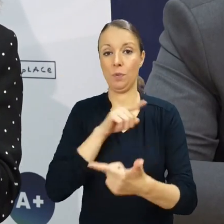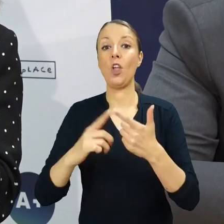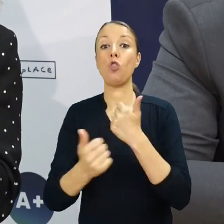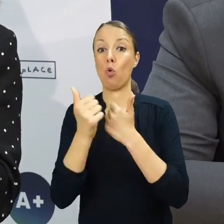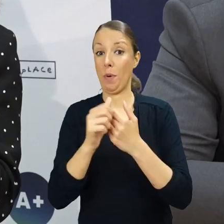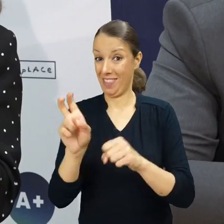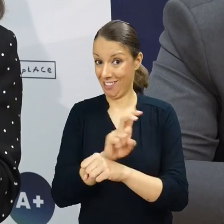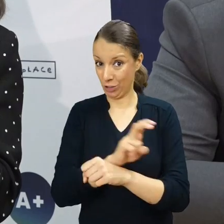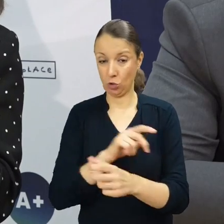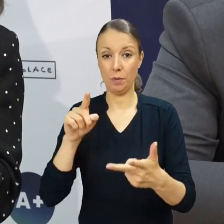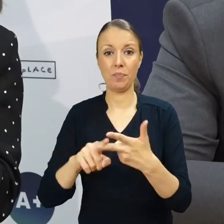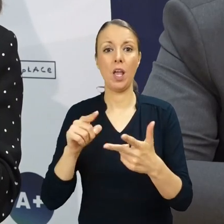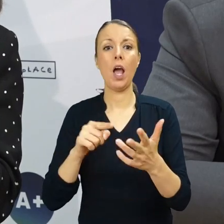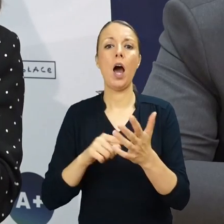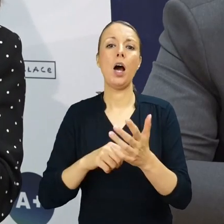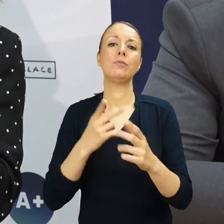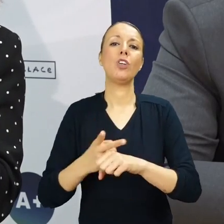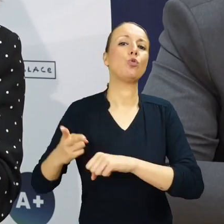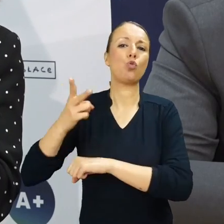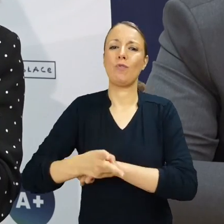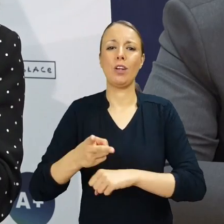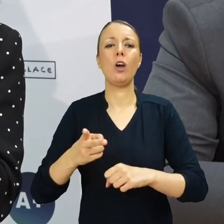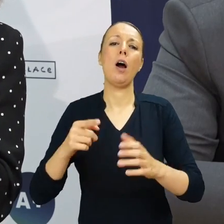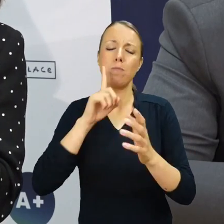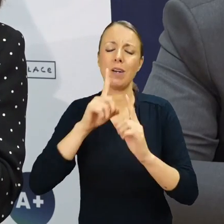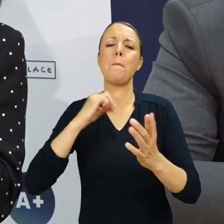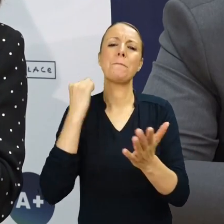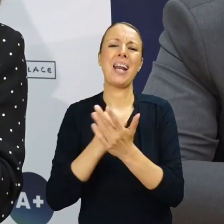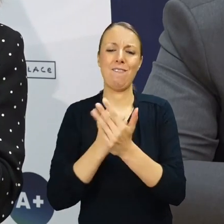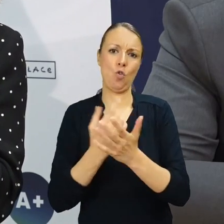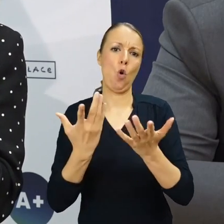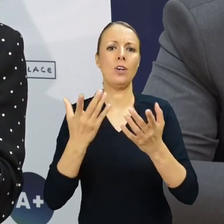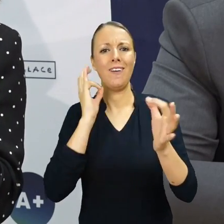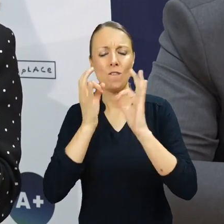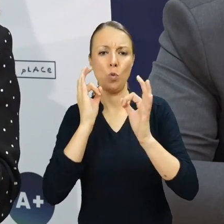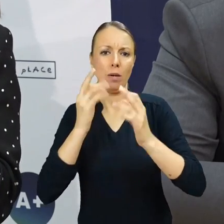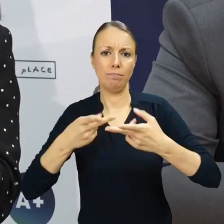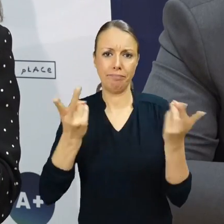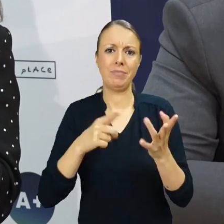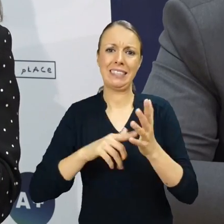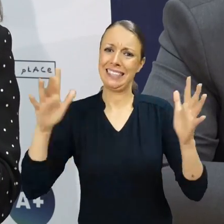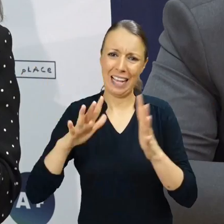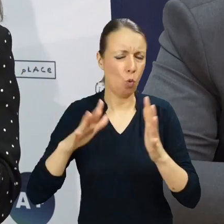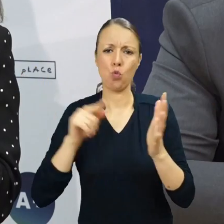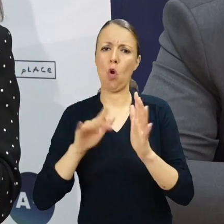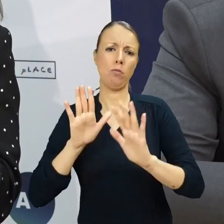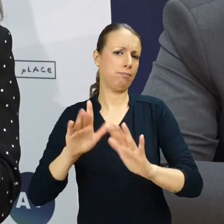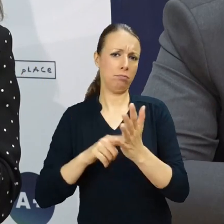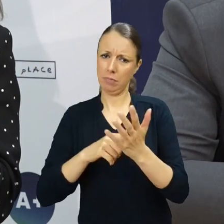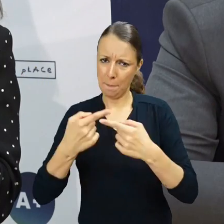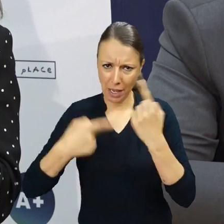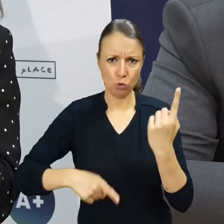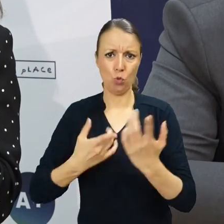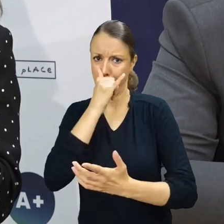nadużywanie dostępu do informacji publicznej czy nadużywanie prawa do informacji. I to ostatnie jest moim zdaniem teraz bardzo